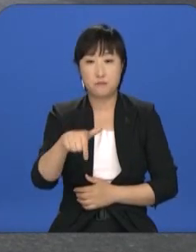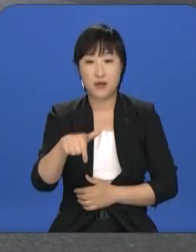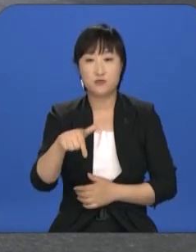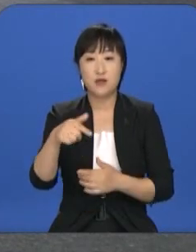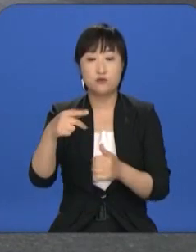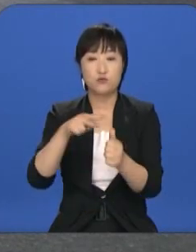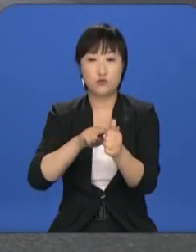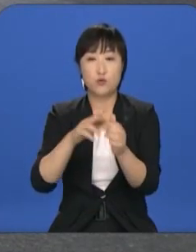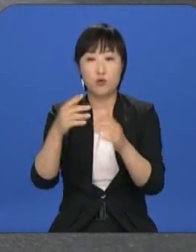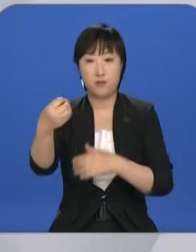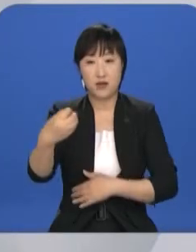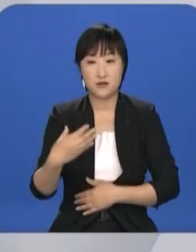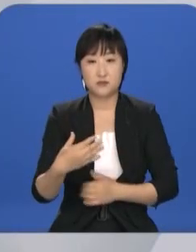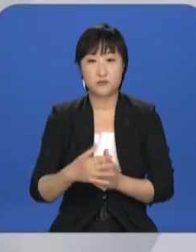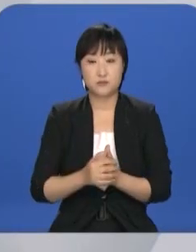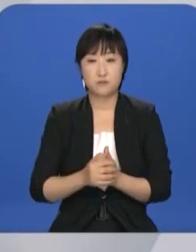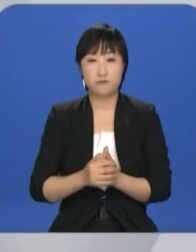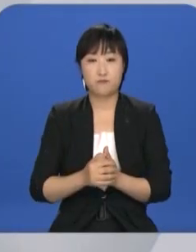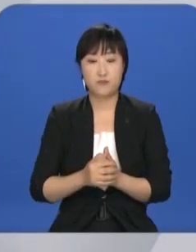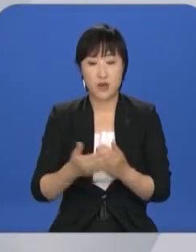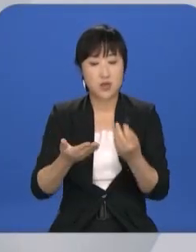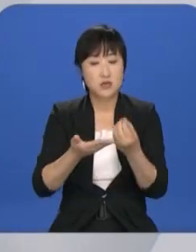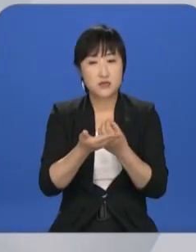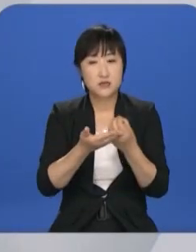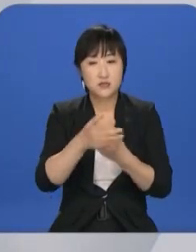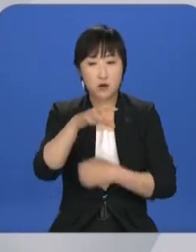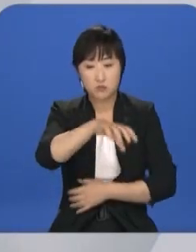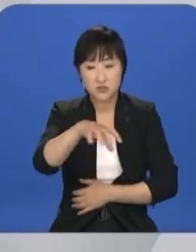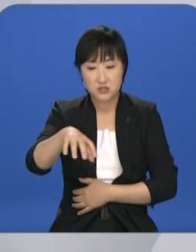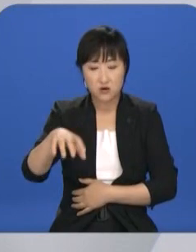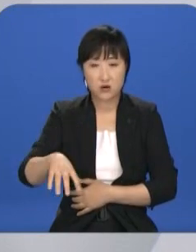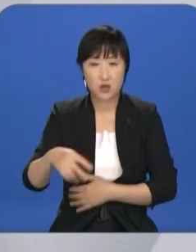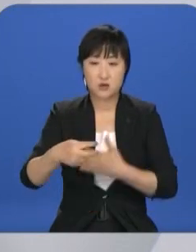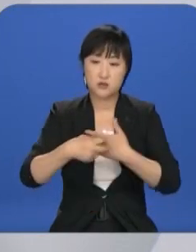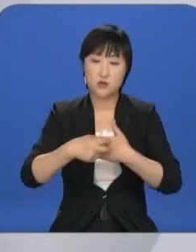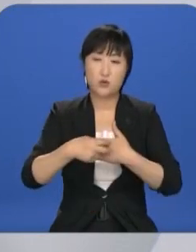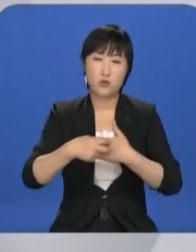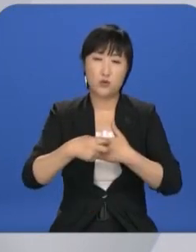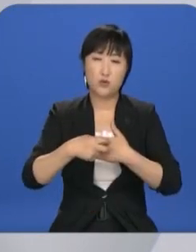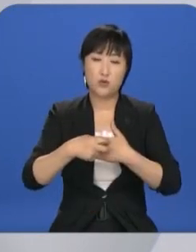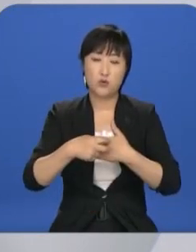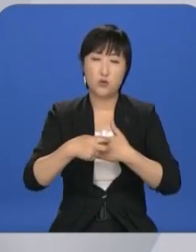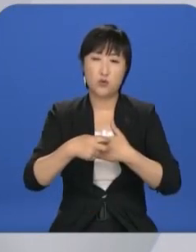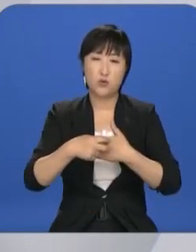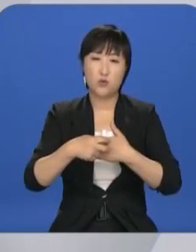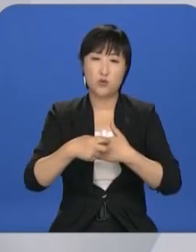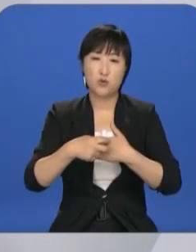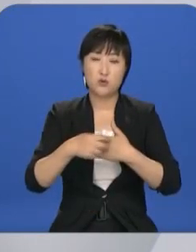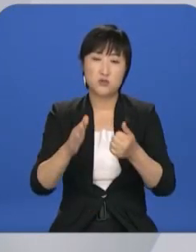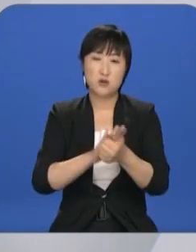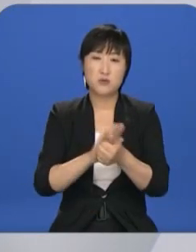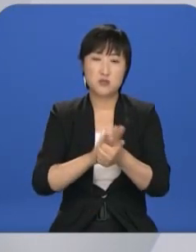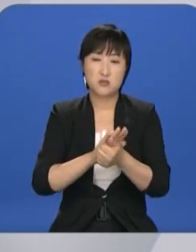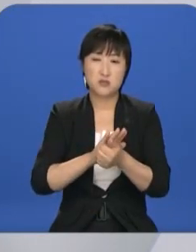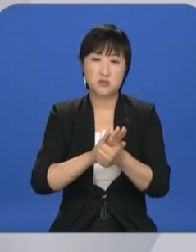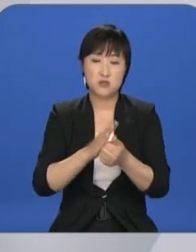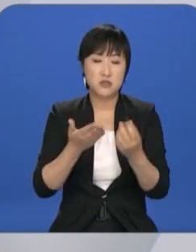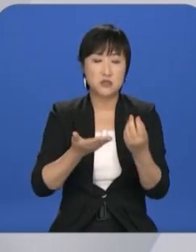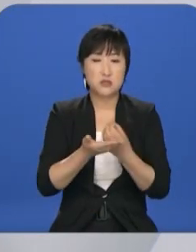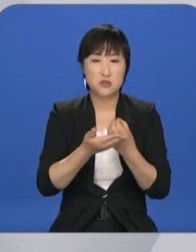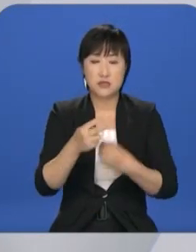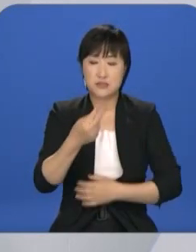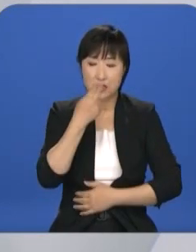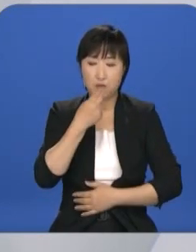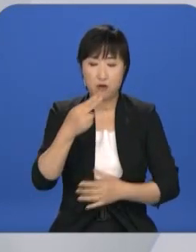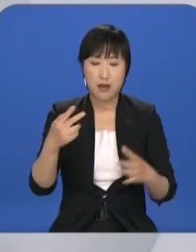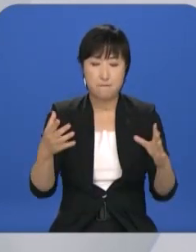박인환 후보부터 답변해 주시죠. 도서지역의 의료 환경 개선은 섬 주민들의 생명과